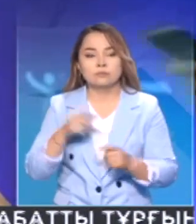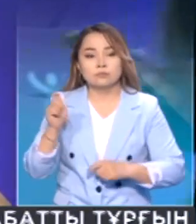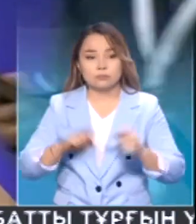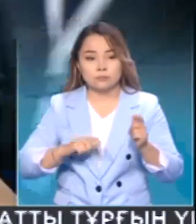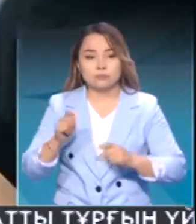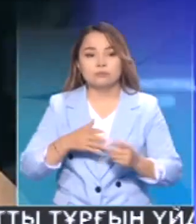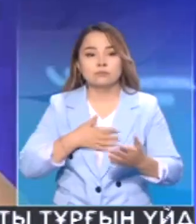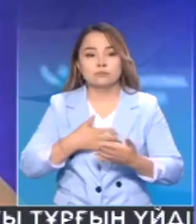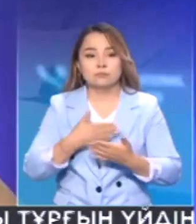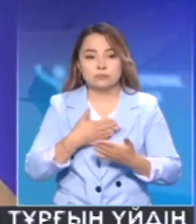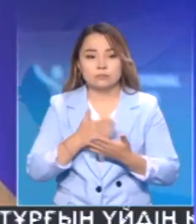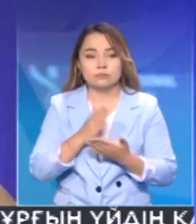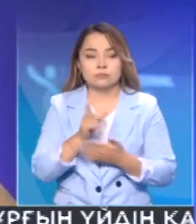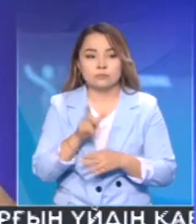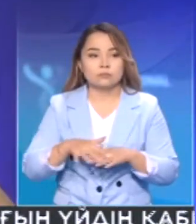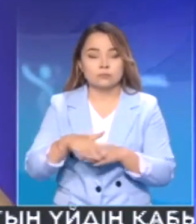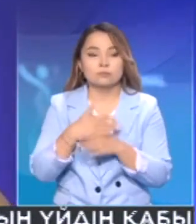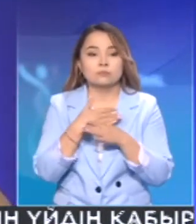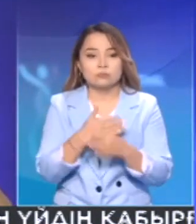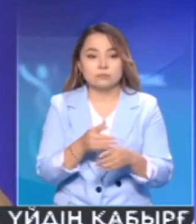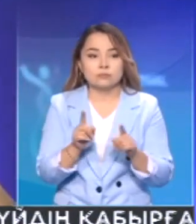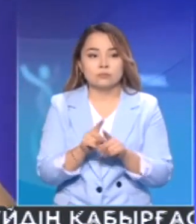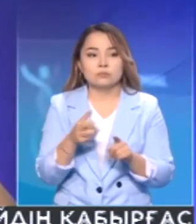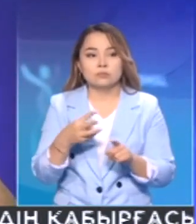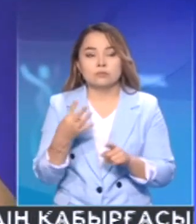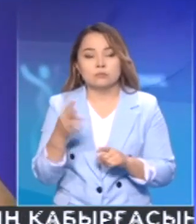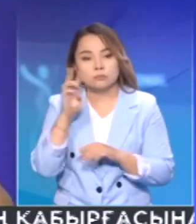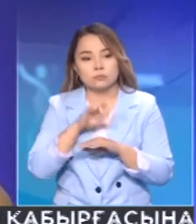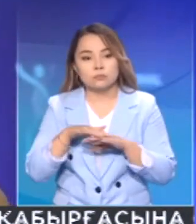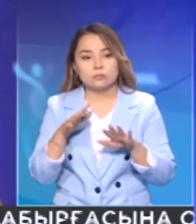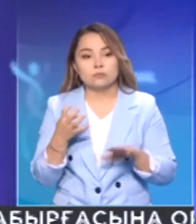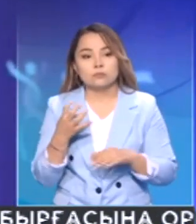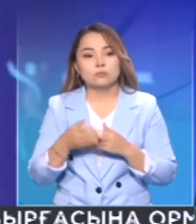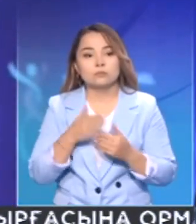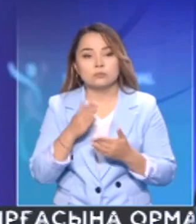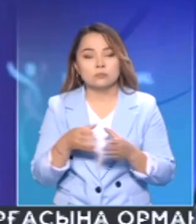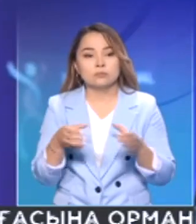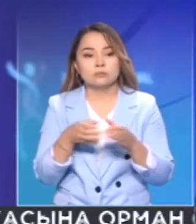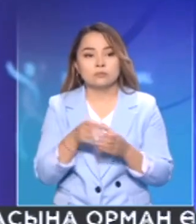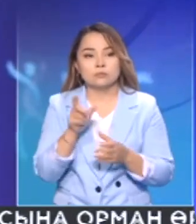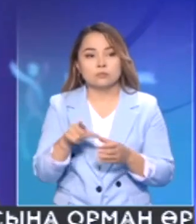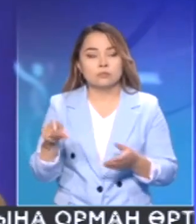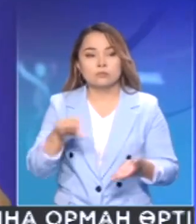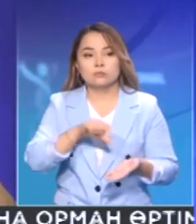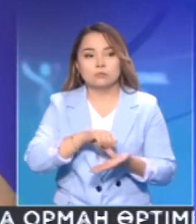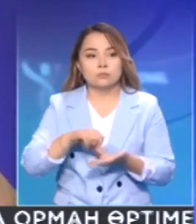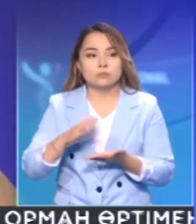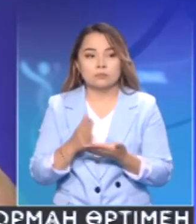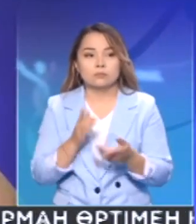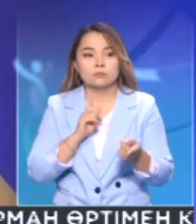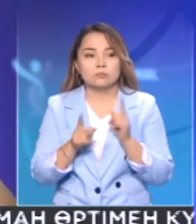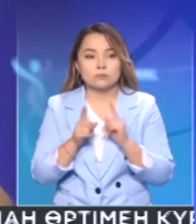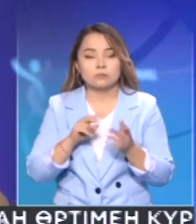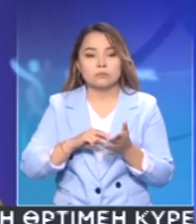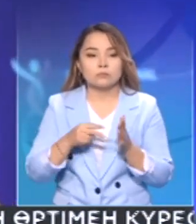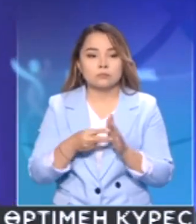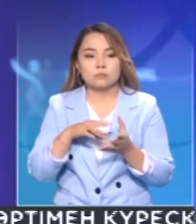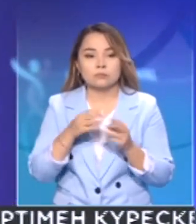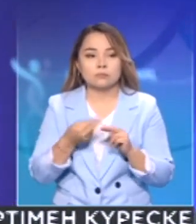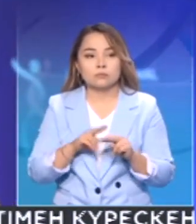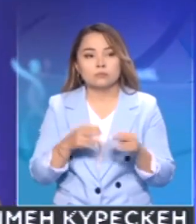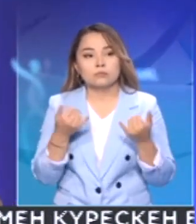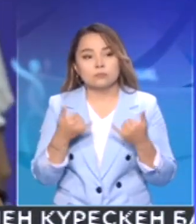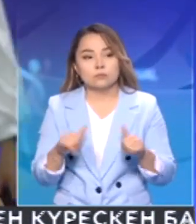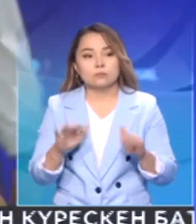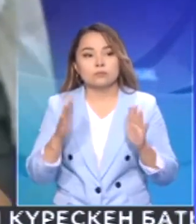форумына 34 елден 400-ден аса волонтерлар келіп жатқанынан барлығымыздың хабарымыз бар, бірақ та панельдік сессиялар болып жатқан кезде мені